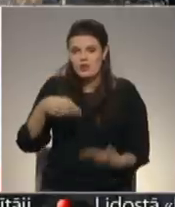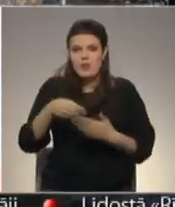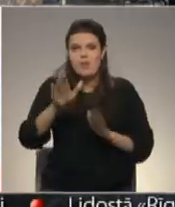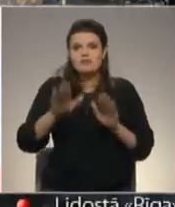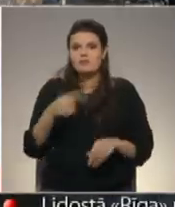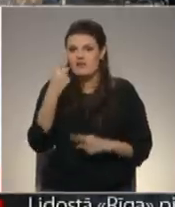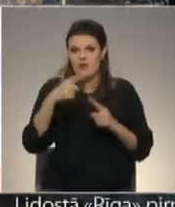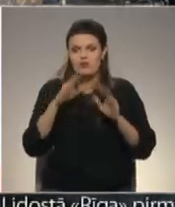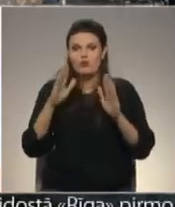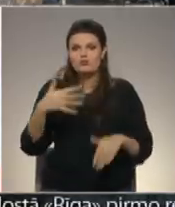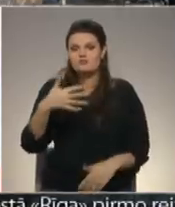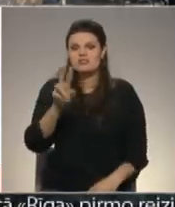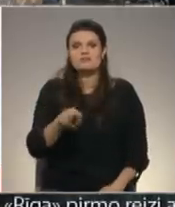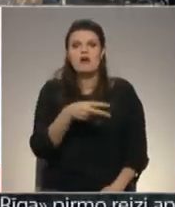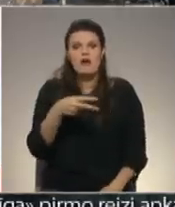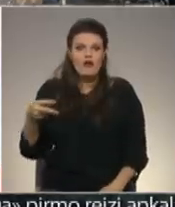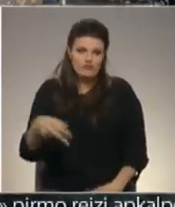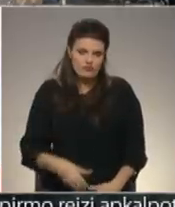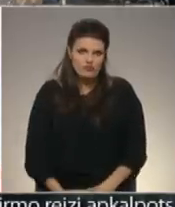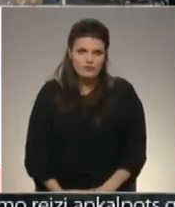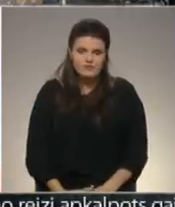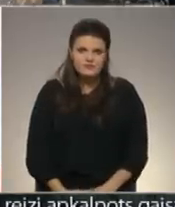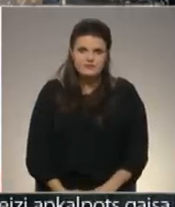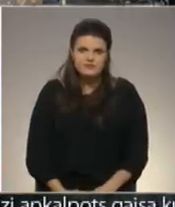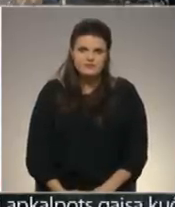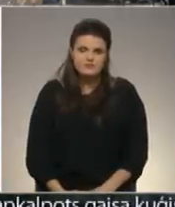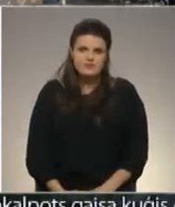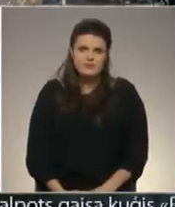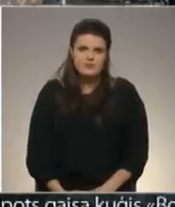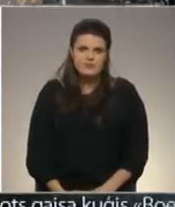par vienu tonu būs 50 eiro. Kristīne Frēmane, Girds Grenevičs, Talsu televīzija.